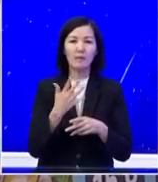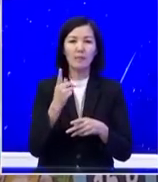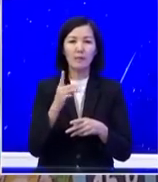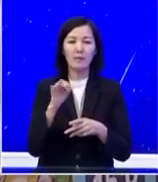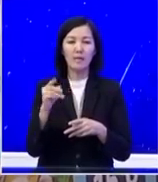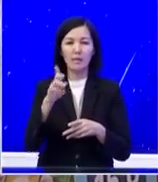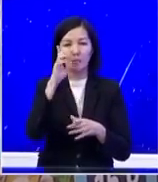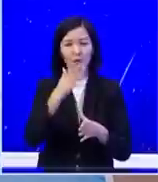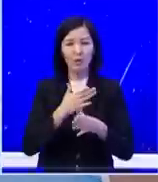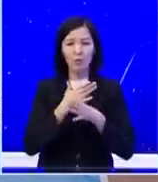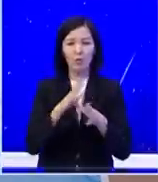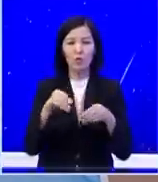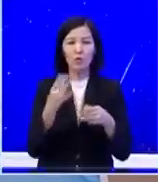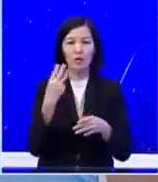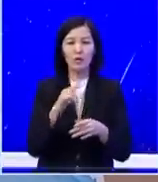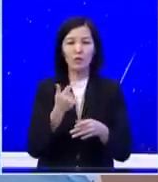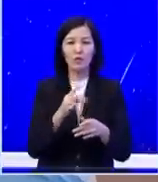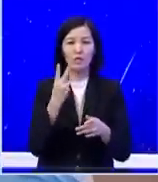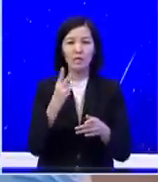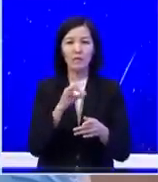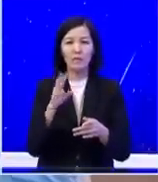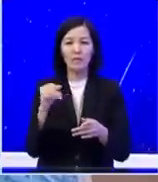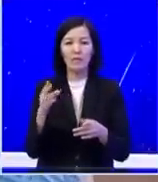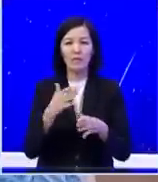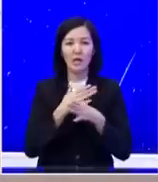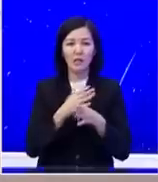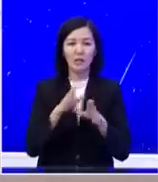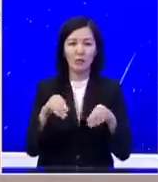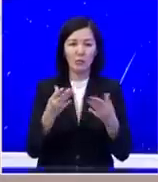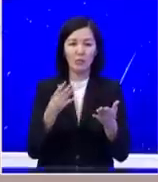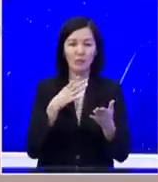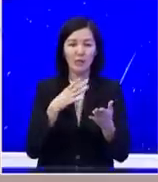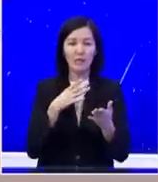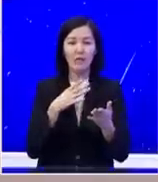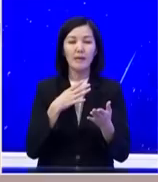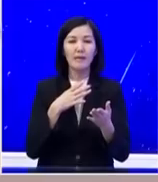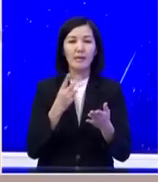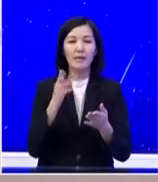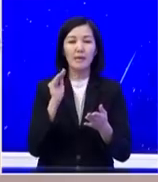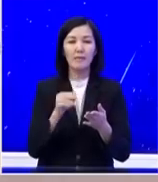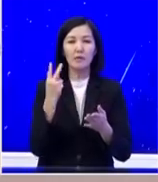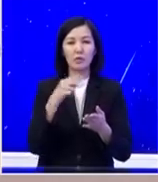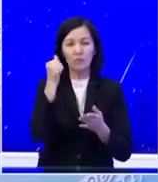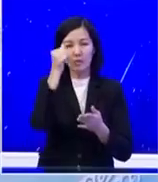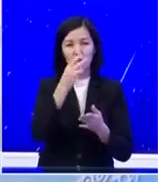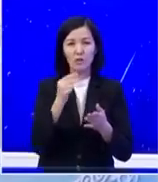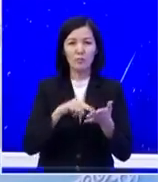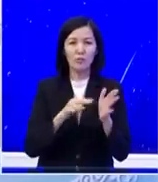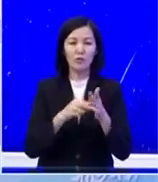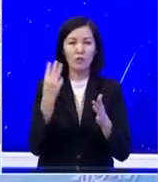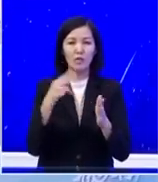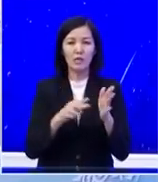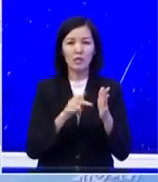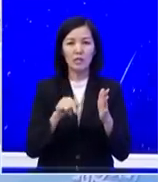қолдау көрсетілген, оның 43,2 миллиард теңгесі субсидиялауға бағытталды. Бұл мақсатқа 2020 жылы бюджеттен